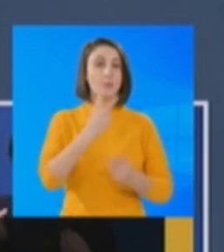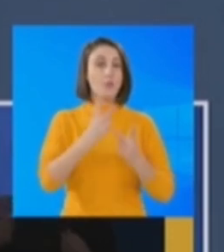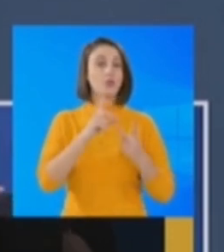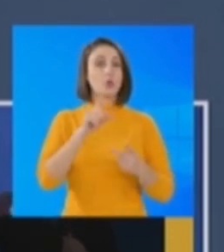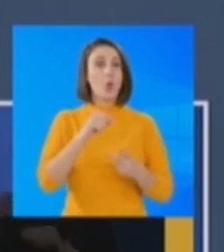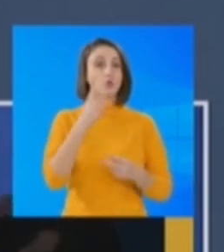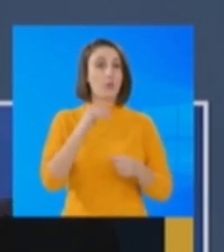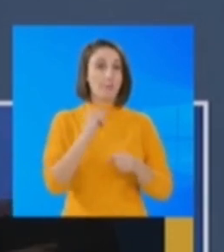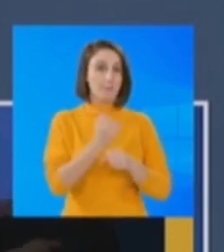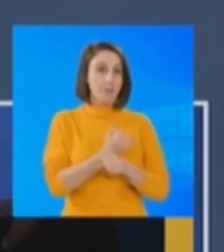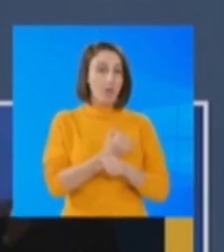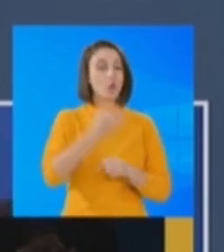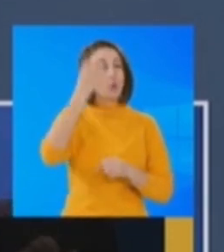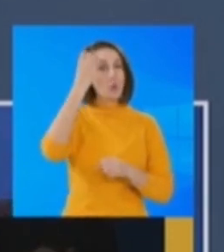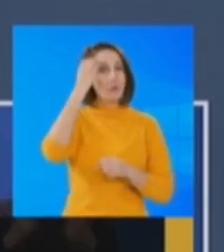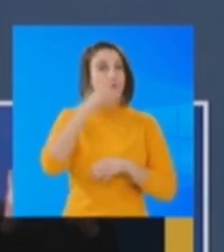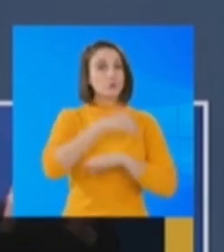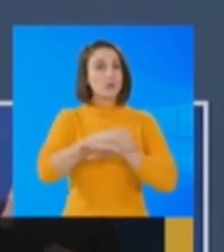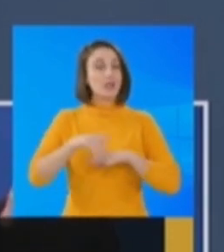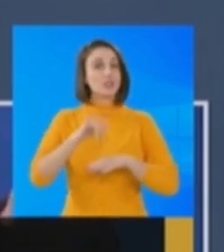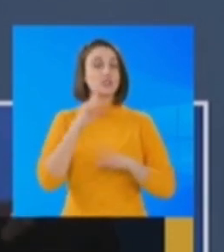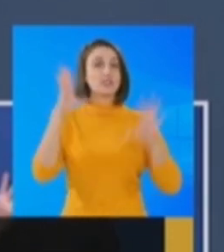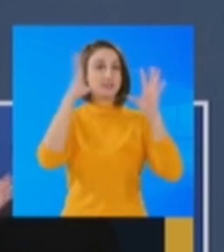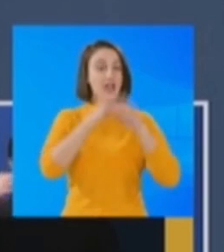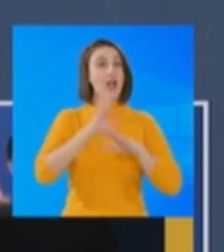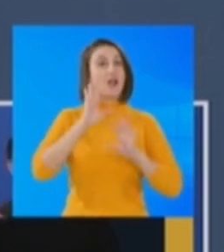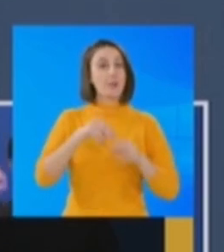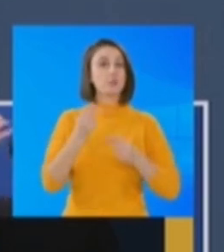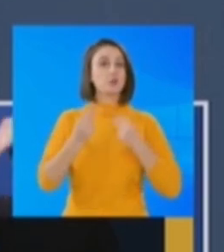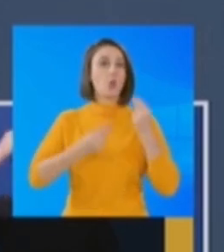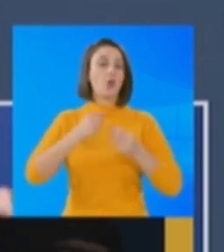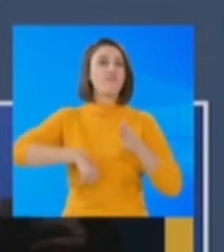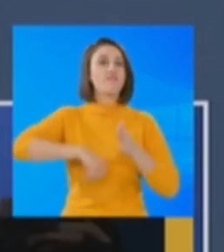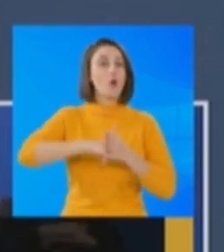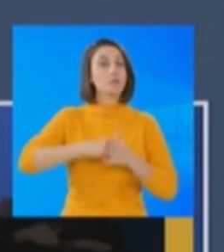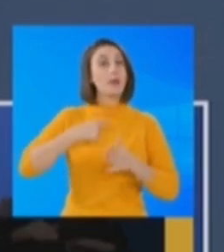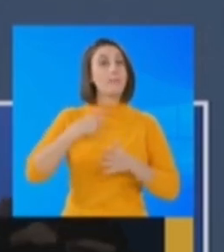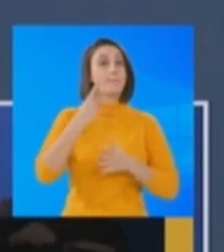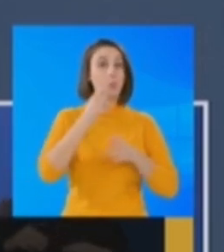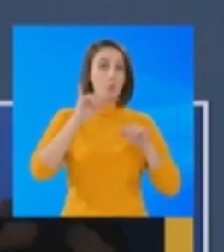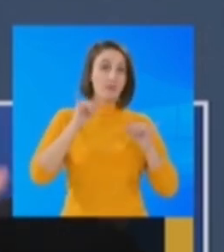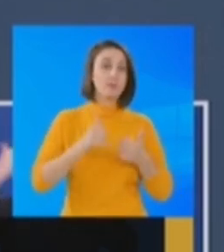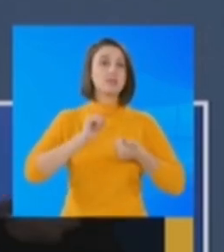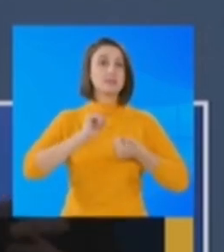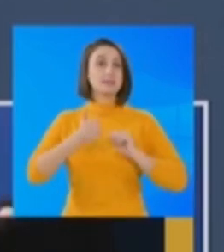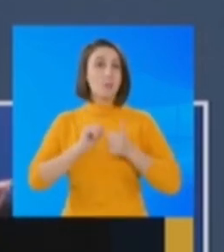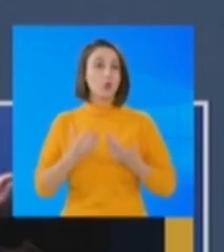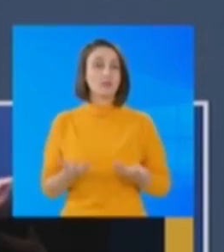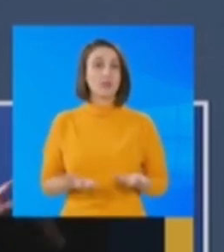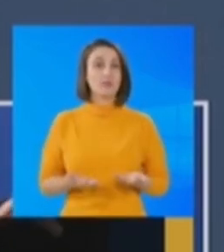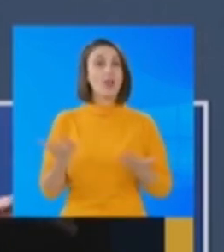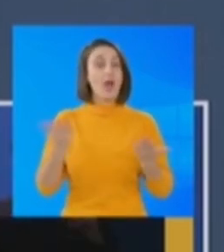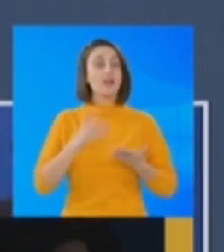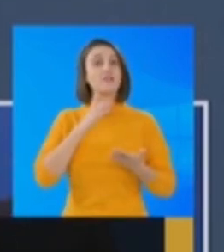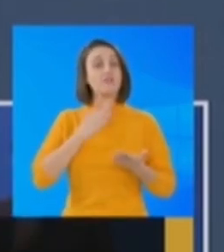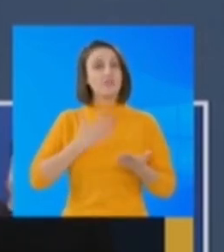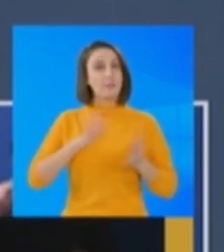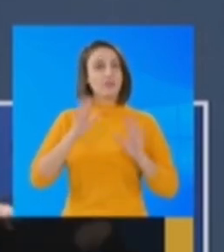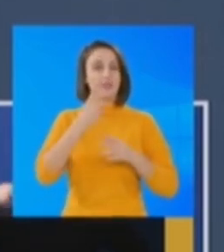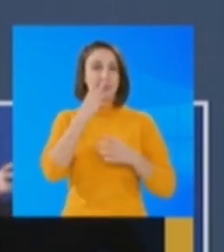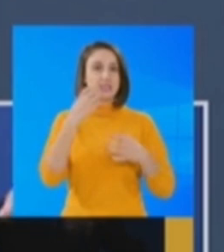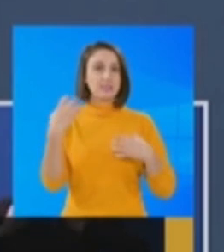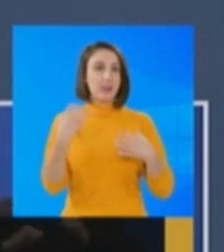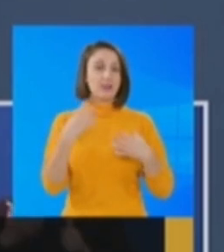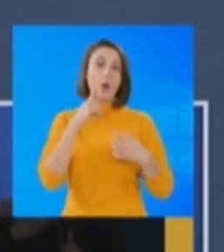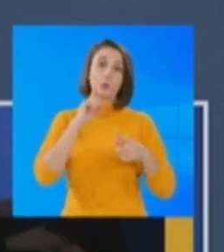O zi importantă, 22 mai, guvernul în stradă și seara avem Cupa României. Cred că este primul eveniment sportiv la care vrem să